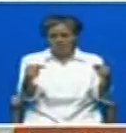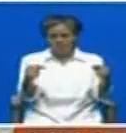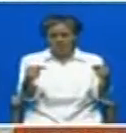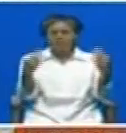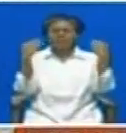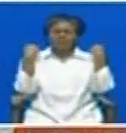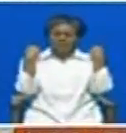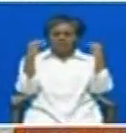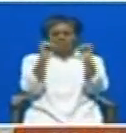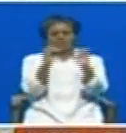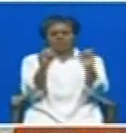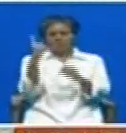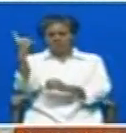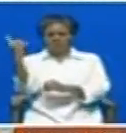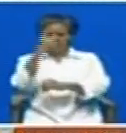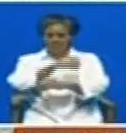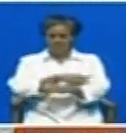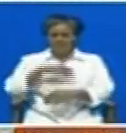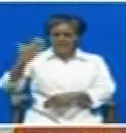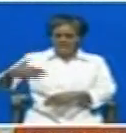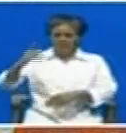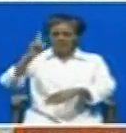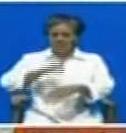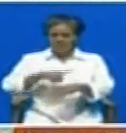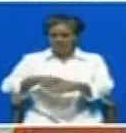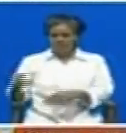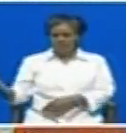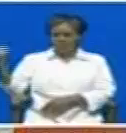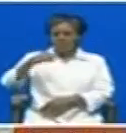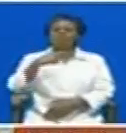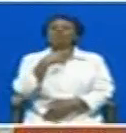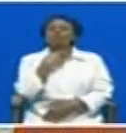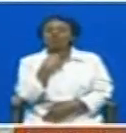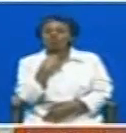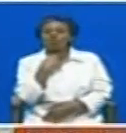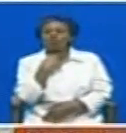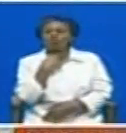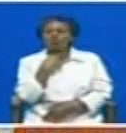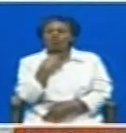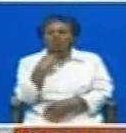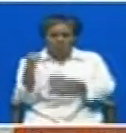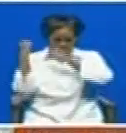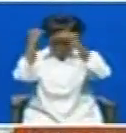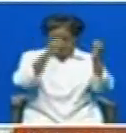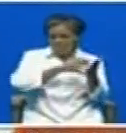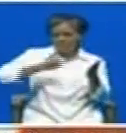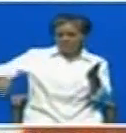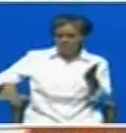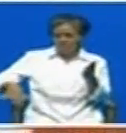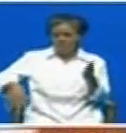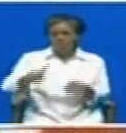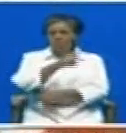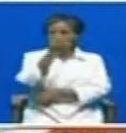usingizi Hata siku Moja Kila wakati nikuamshwa na mkoloni mzungu mabarangeti yanaondolea kwa vitanda